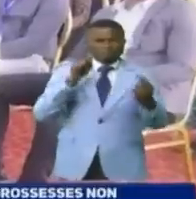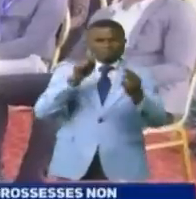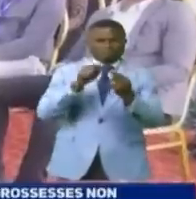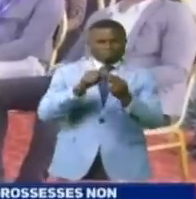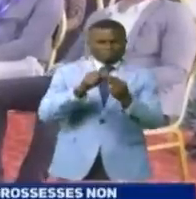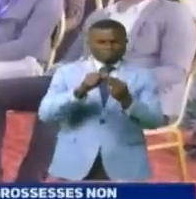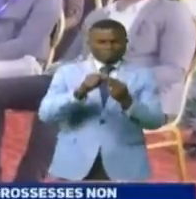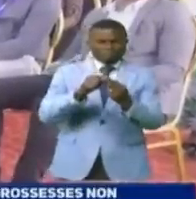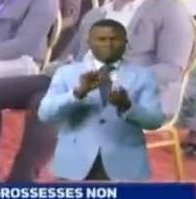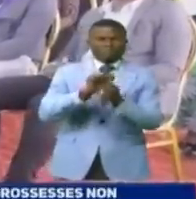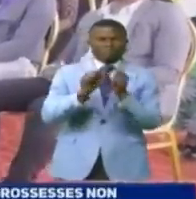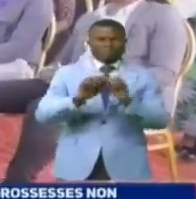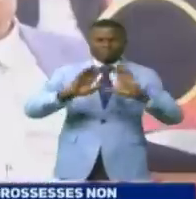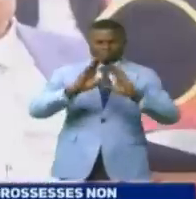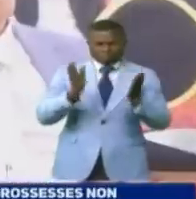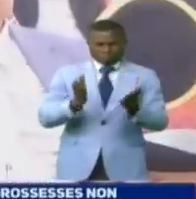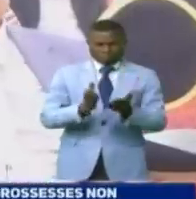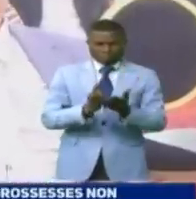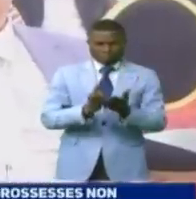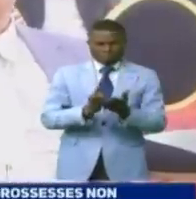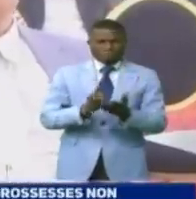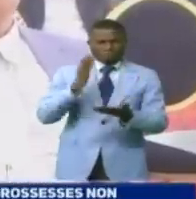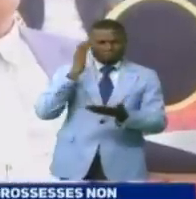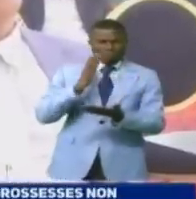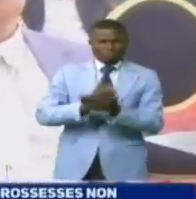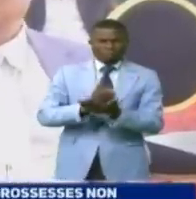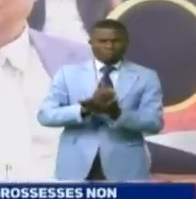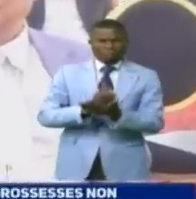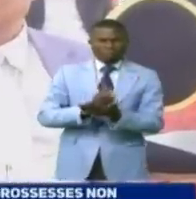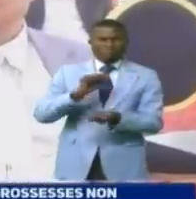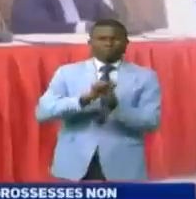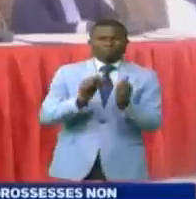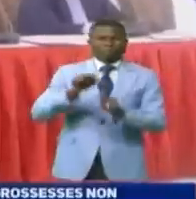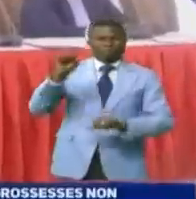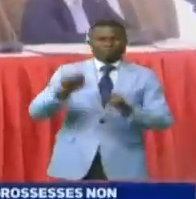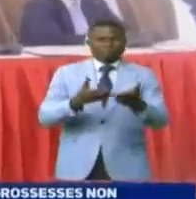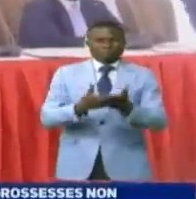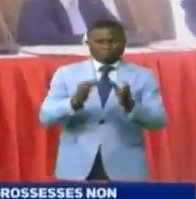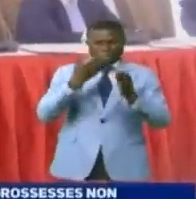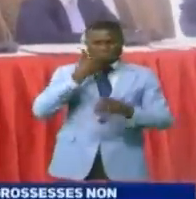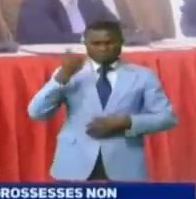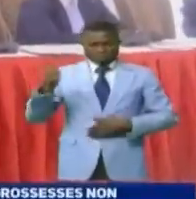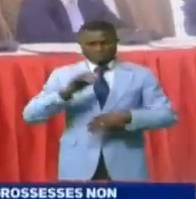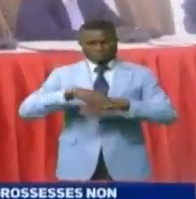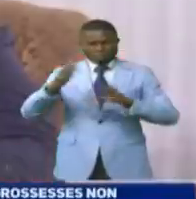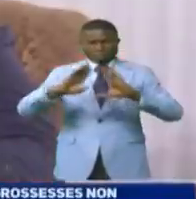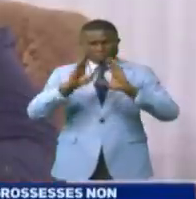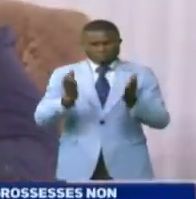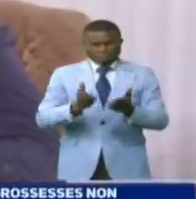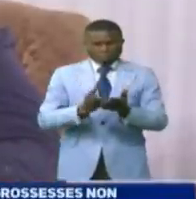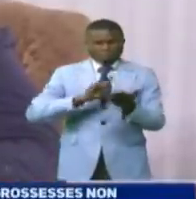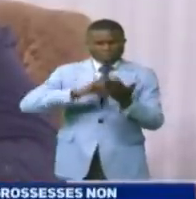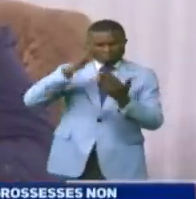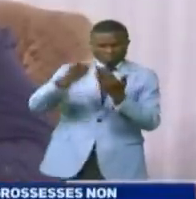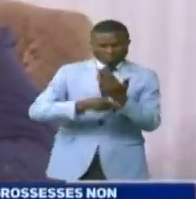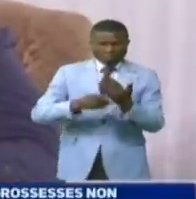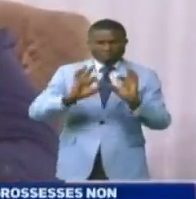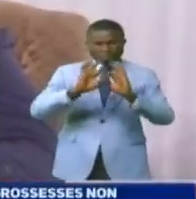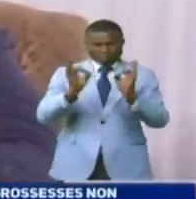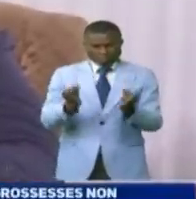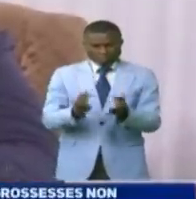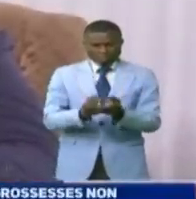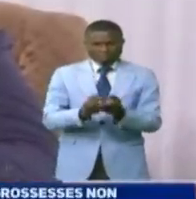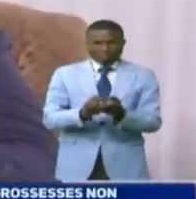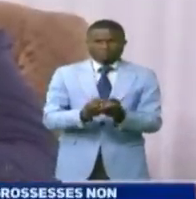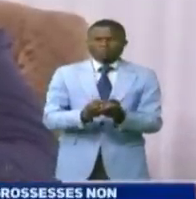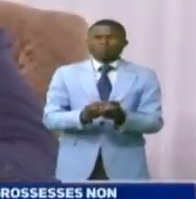quelque raison que ce soit, pour se détourner de la pratique de la contraception. Car, après tout, la planification familiale a été le